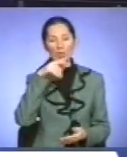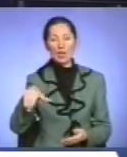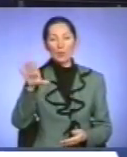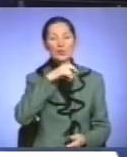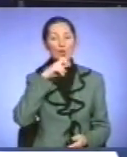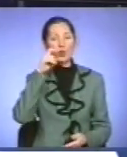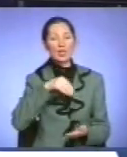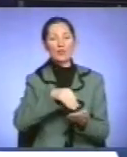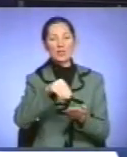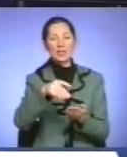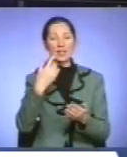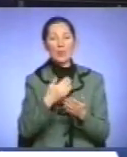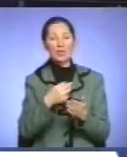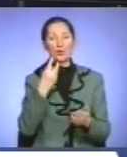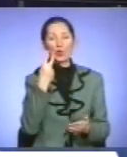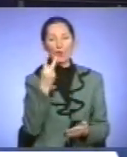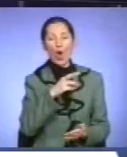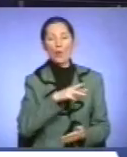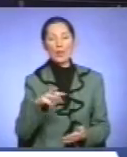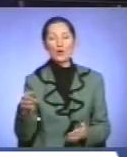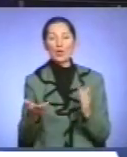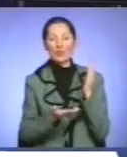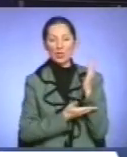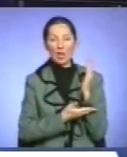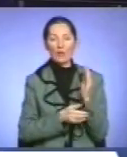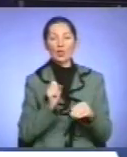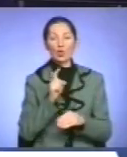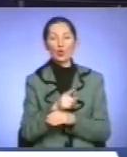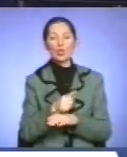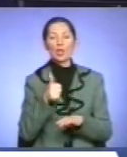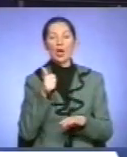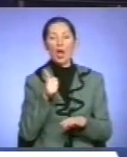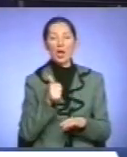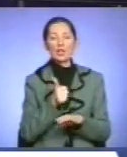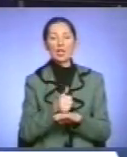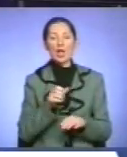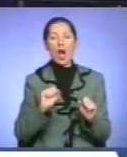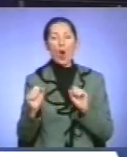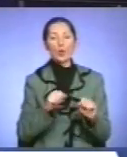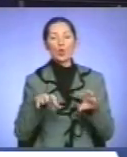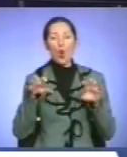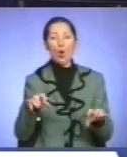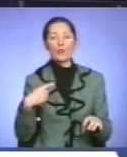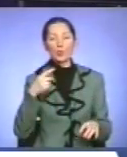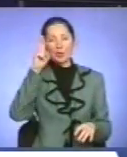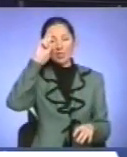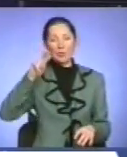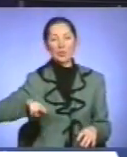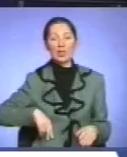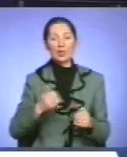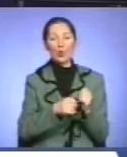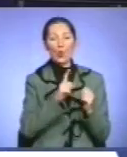Україні висадили близько 2 мільйонів дерев. На доручення очільника уряду голови облдержадміністрацій у кожному